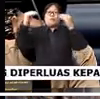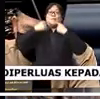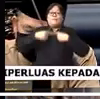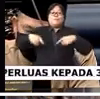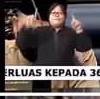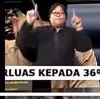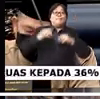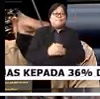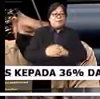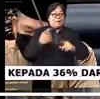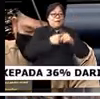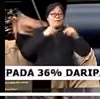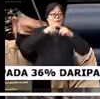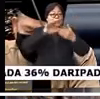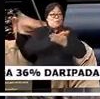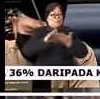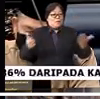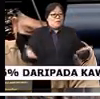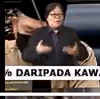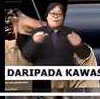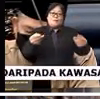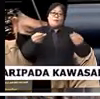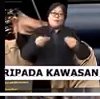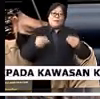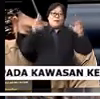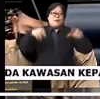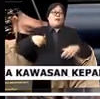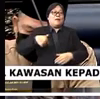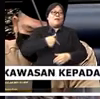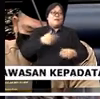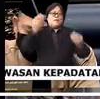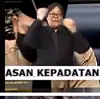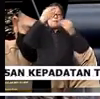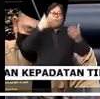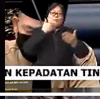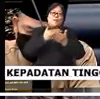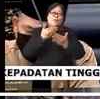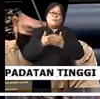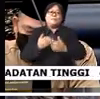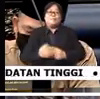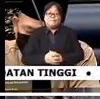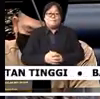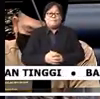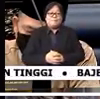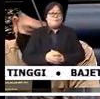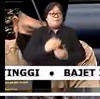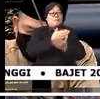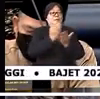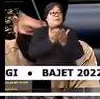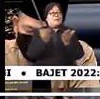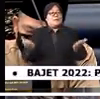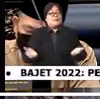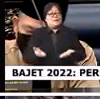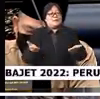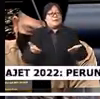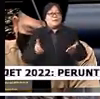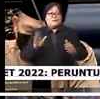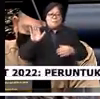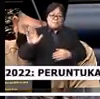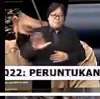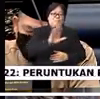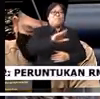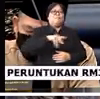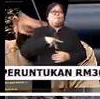ini perisai pelindung keluarga kita dari sasana bahaya ke puncak jaya. Dari Dewan Mulia